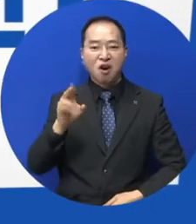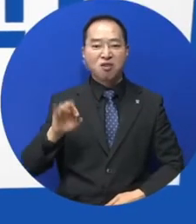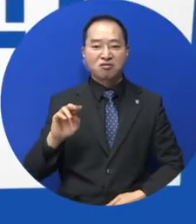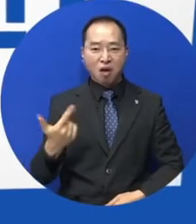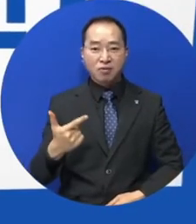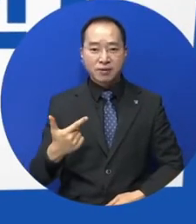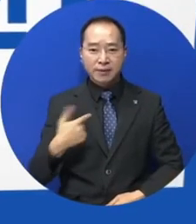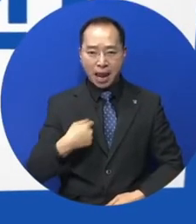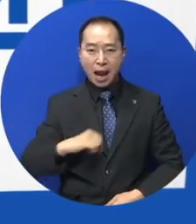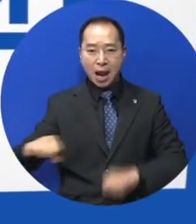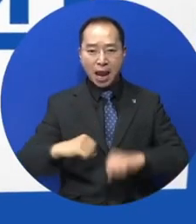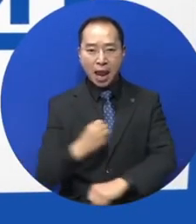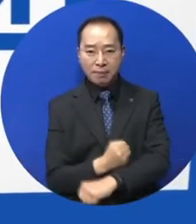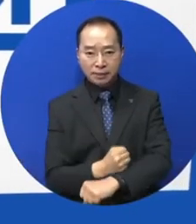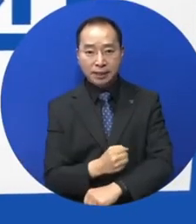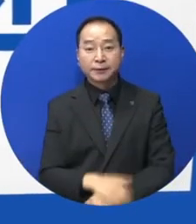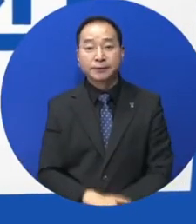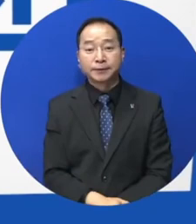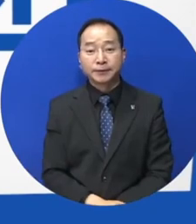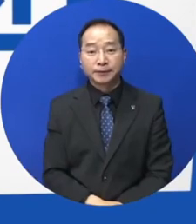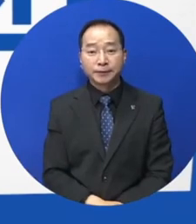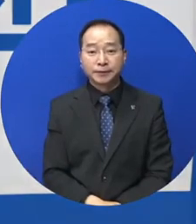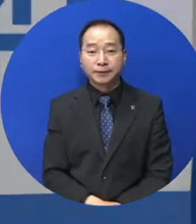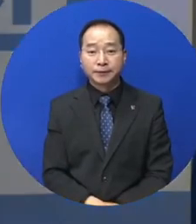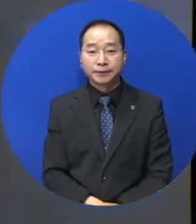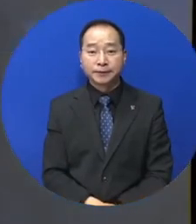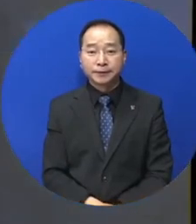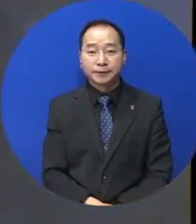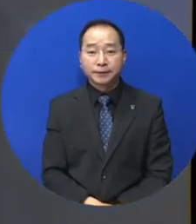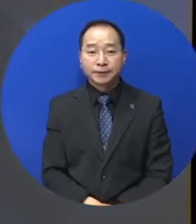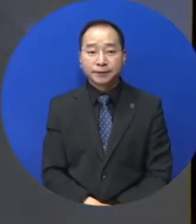합니다. 박영선.